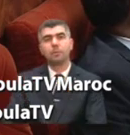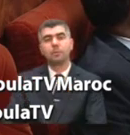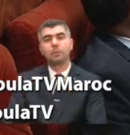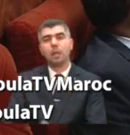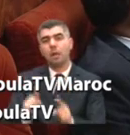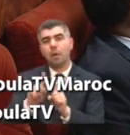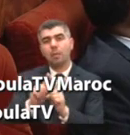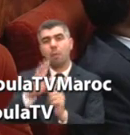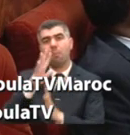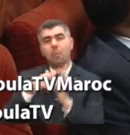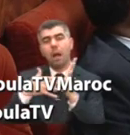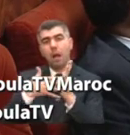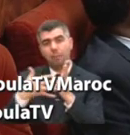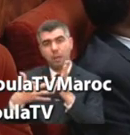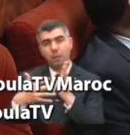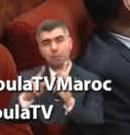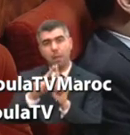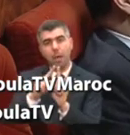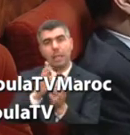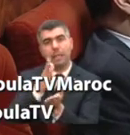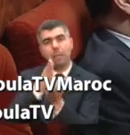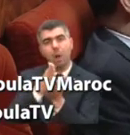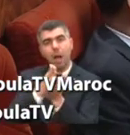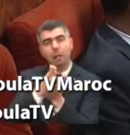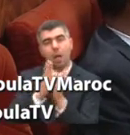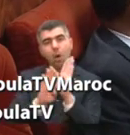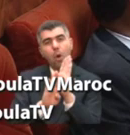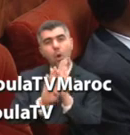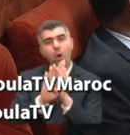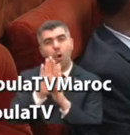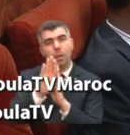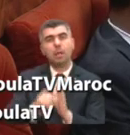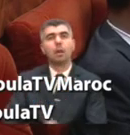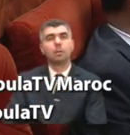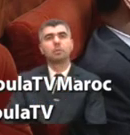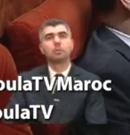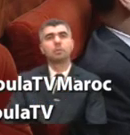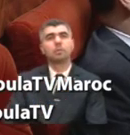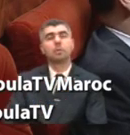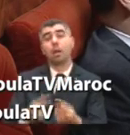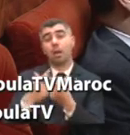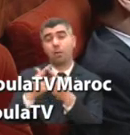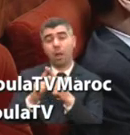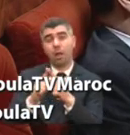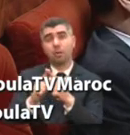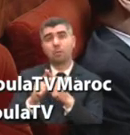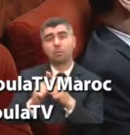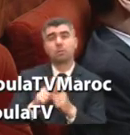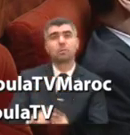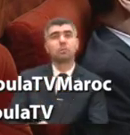الوطنية في مجال الديمقراطية وحقوق الإنسان تضمنت تدابيرها مجموعة كبيرة